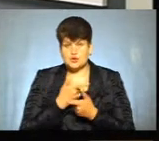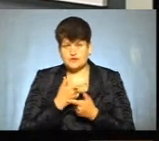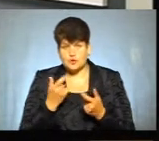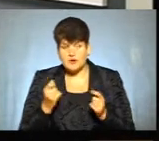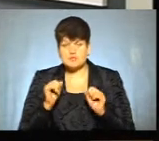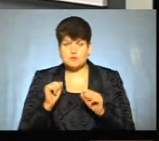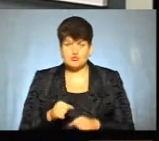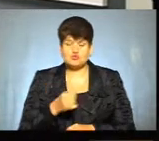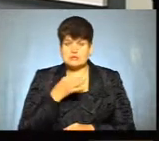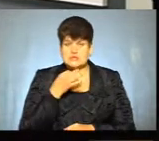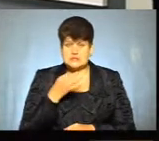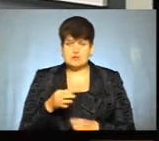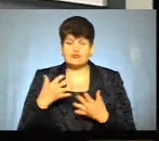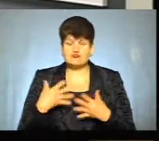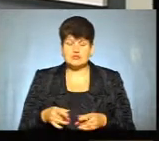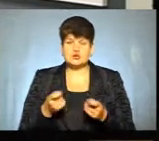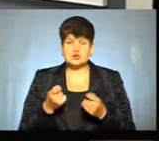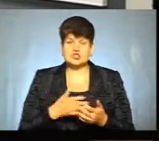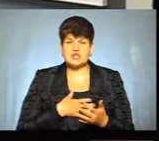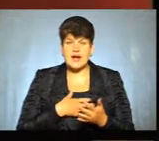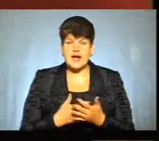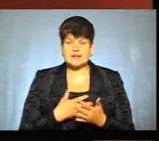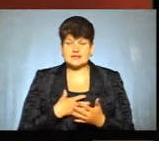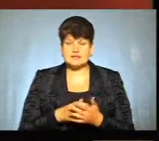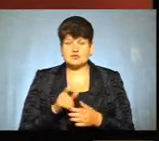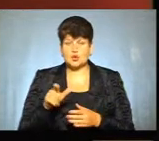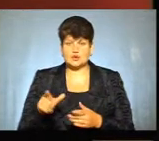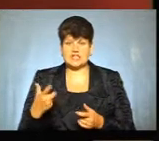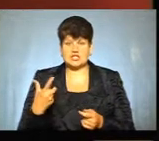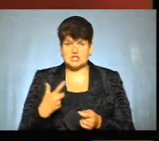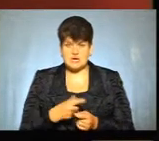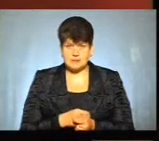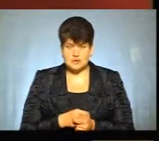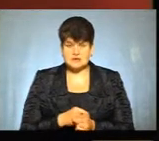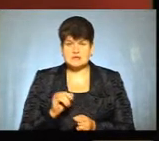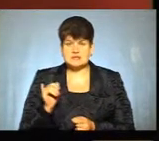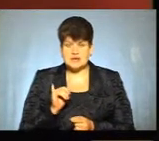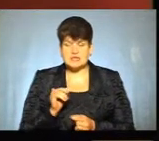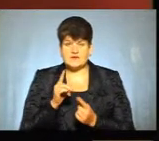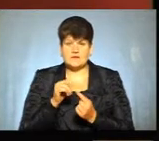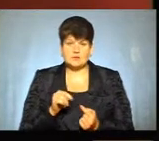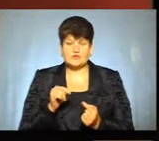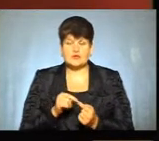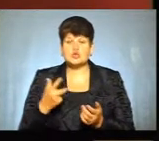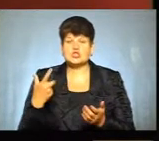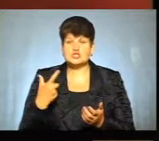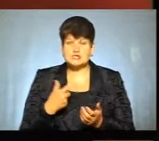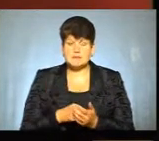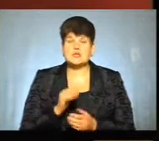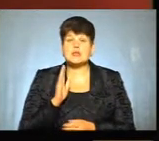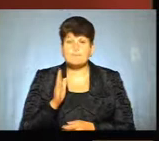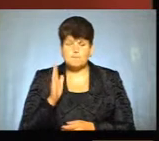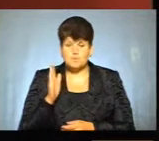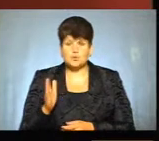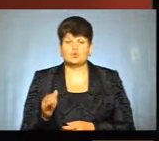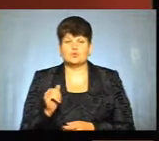можу сказати, що вже трошечки активніше люди щеплюються, і відповідно щеплення, звичайно, будуть, і буде